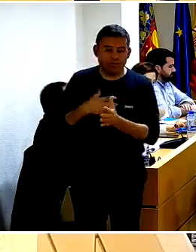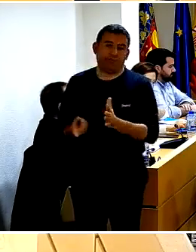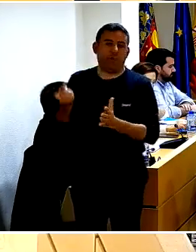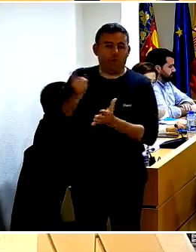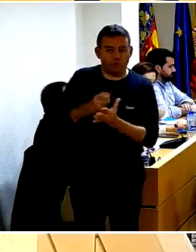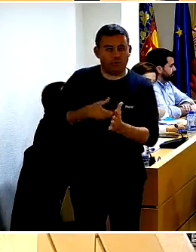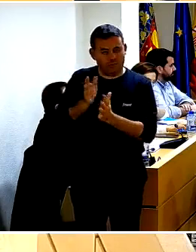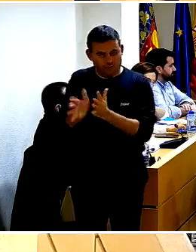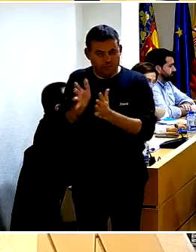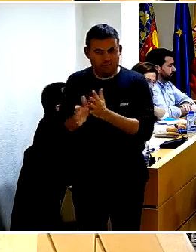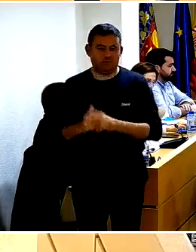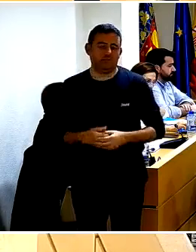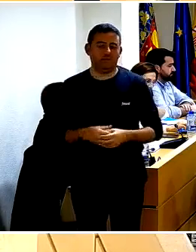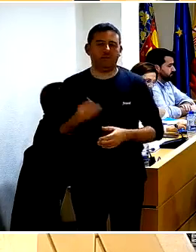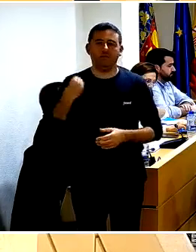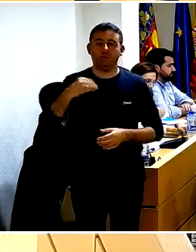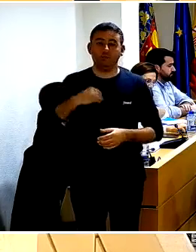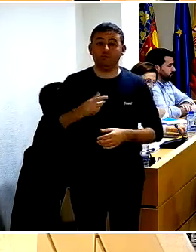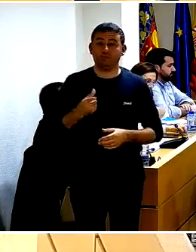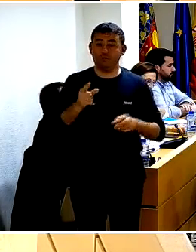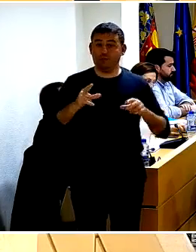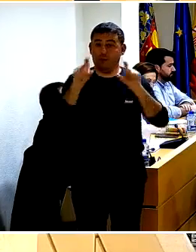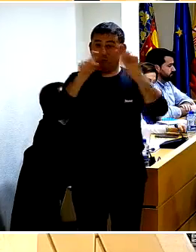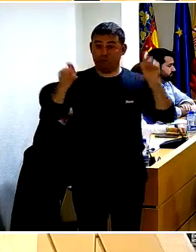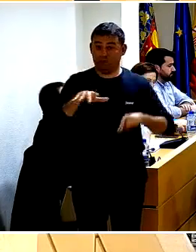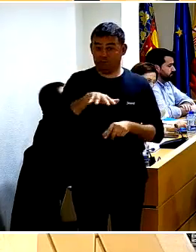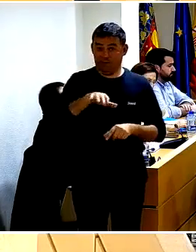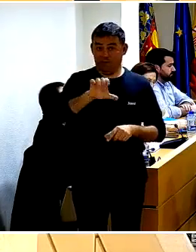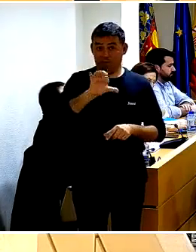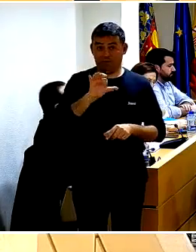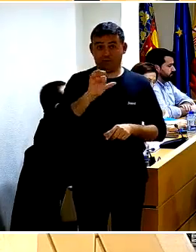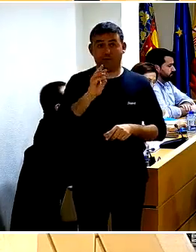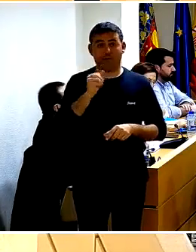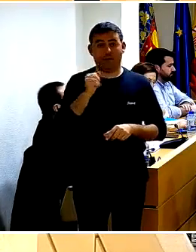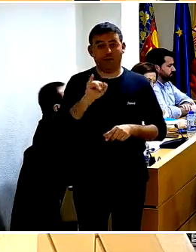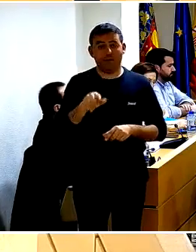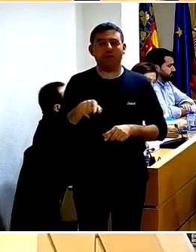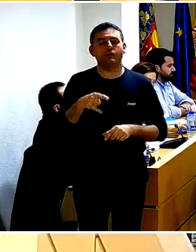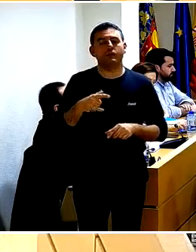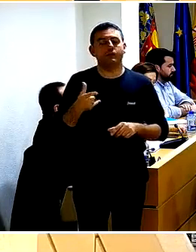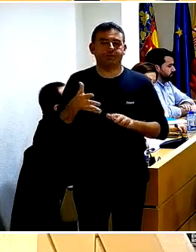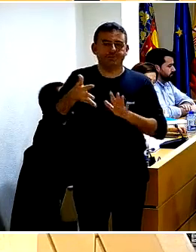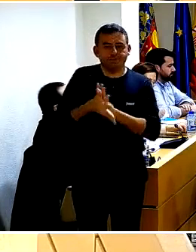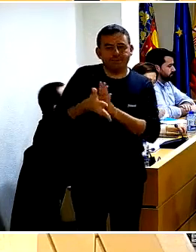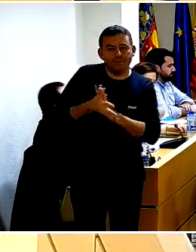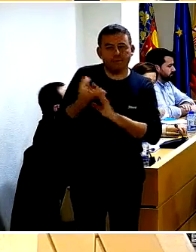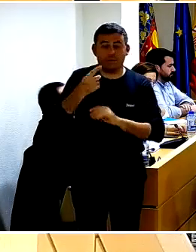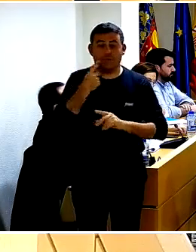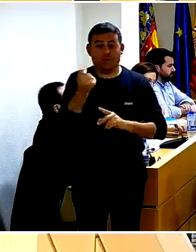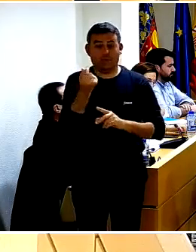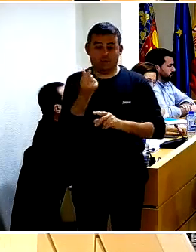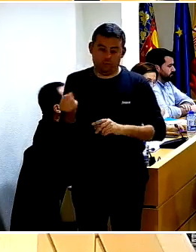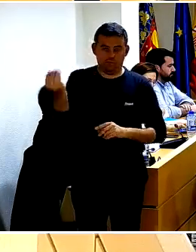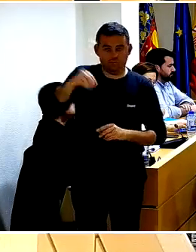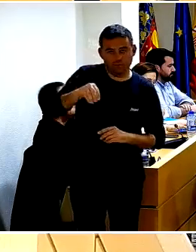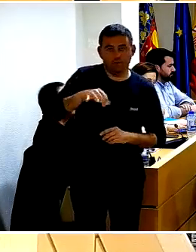era l'increment en capítol 1 degut a un augment del salari, en aquest cas bianual, des del 2018 a